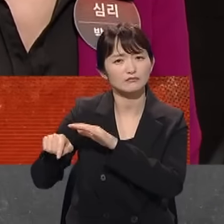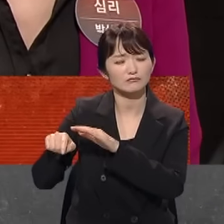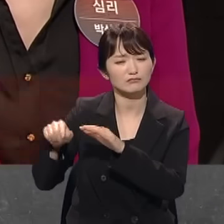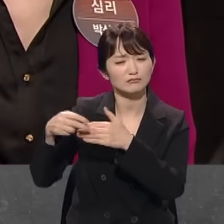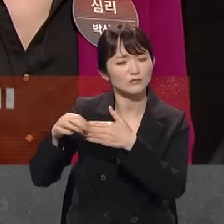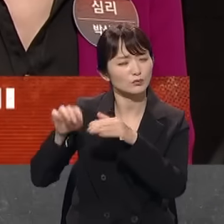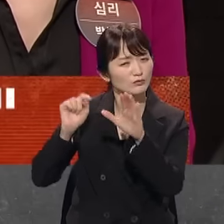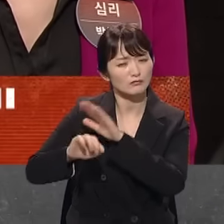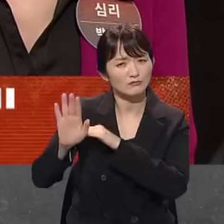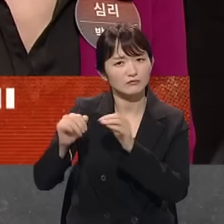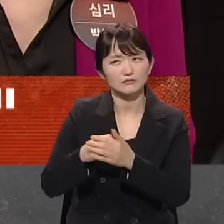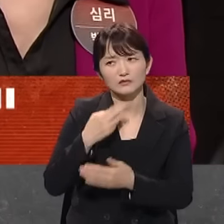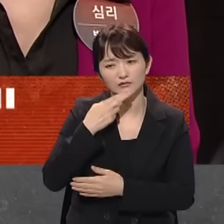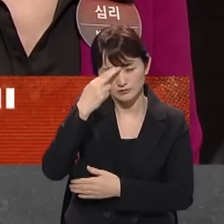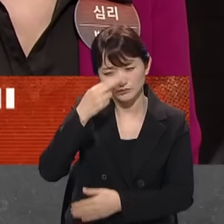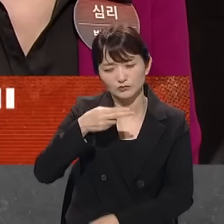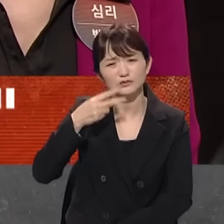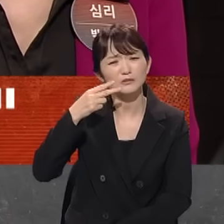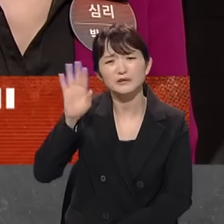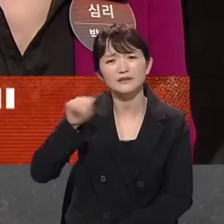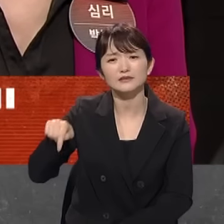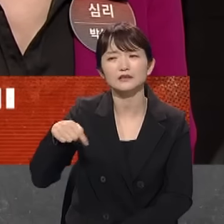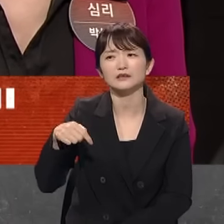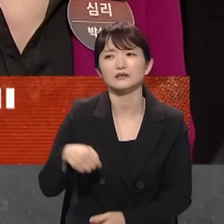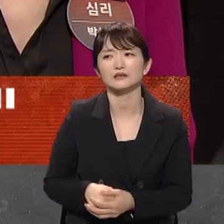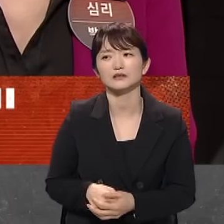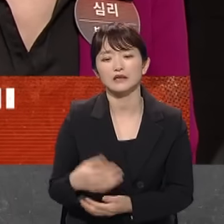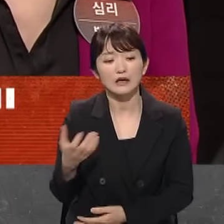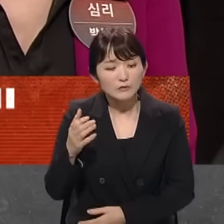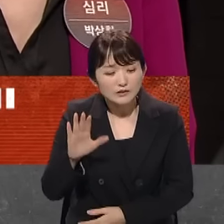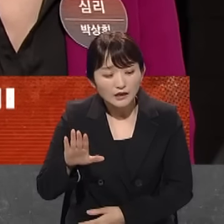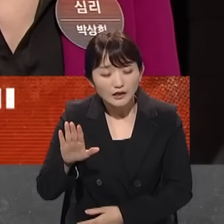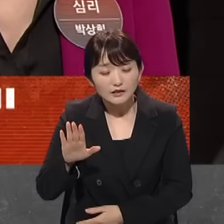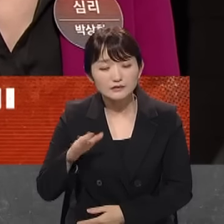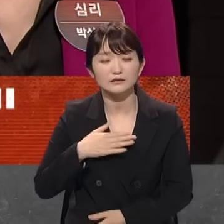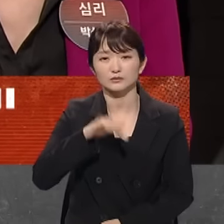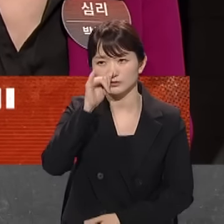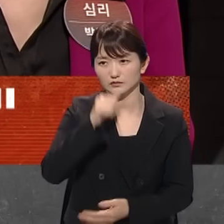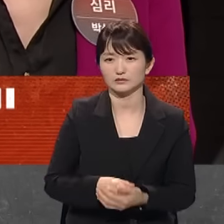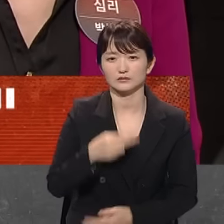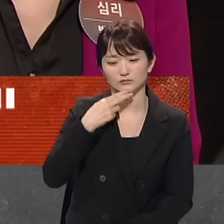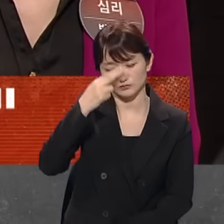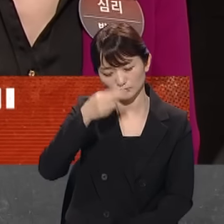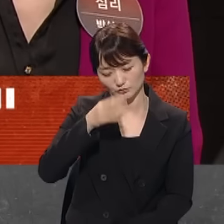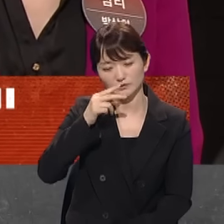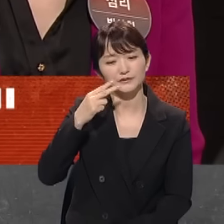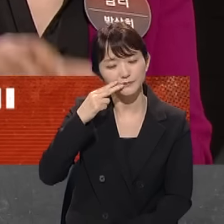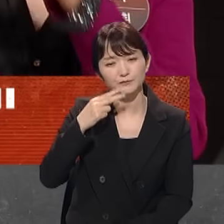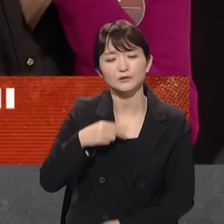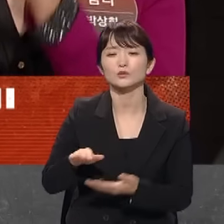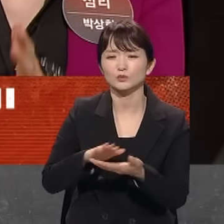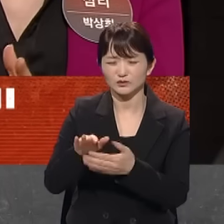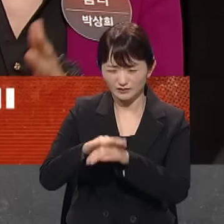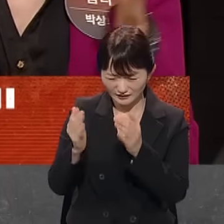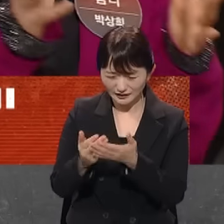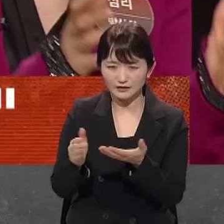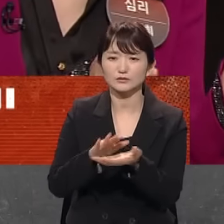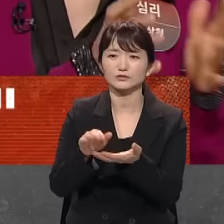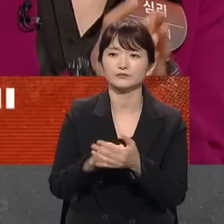가고 그리고 술, 담배라도 안 해야 그 아프다는 거에 진정성이 있는데 술, 담배 할 거 다 하시고 노실 거 다 하고 그리고 그랬다고